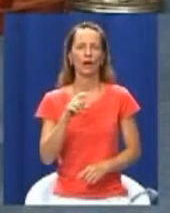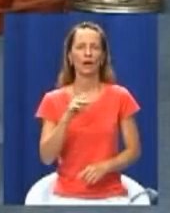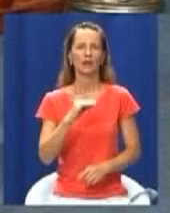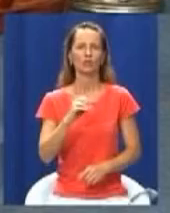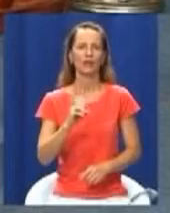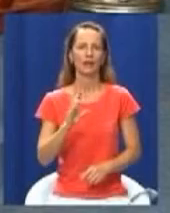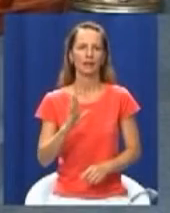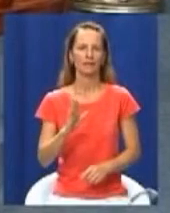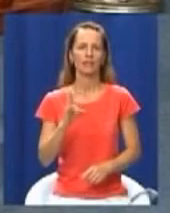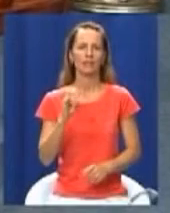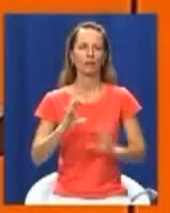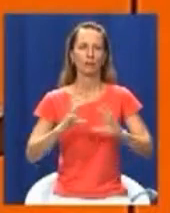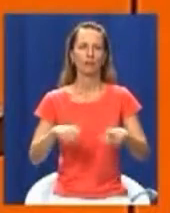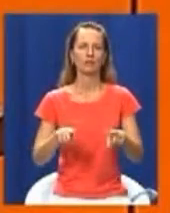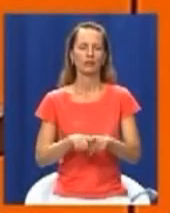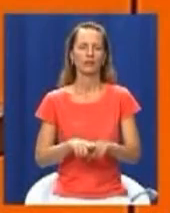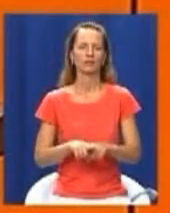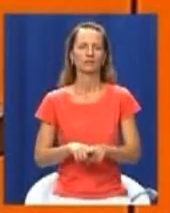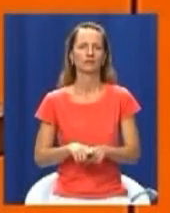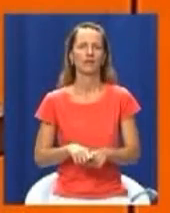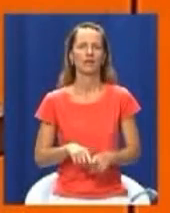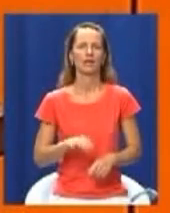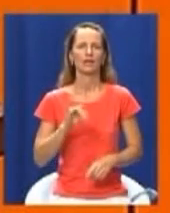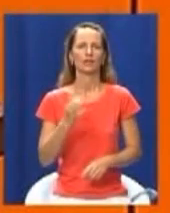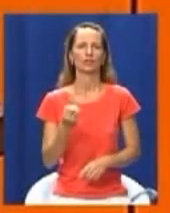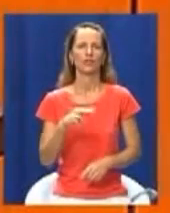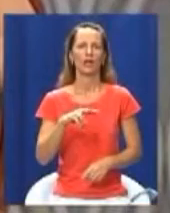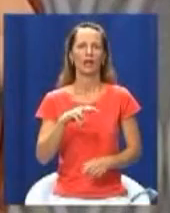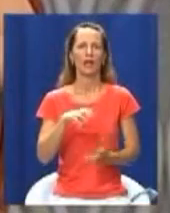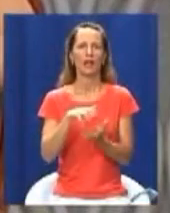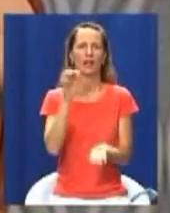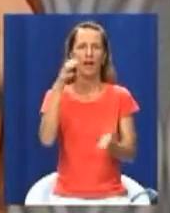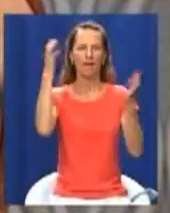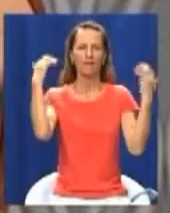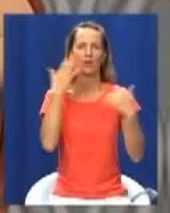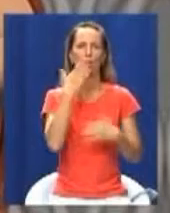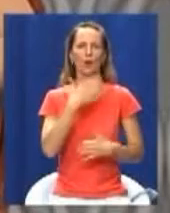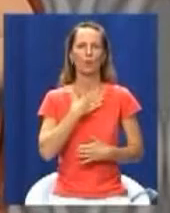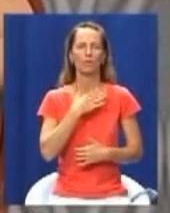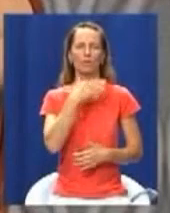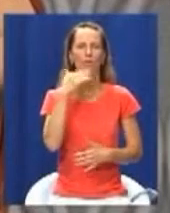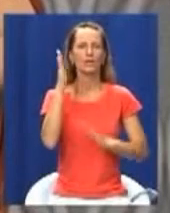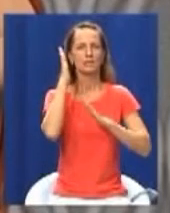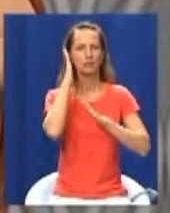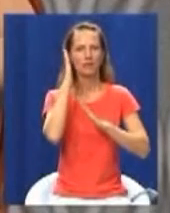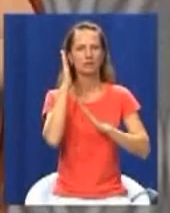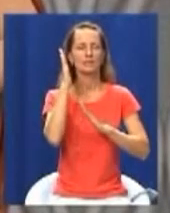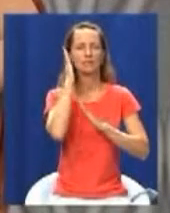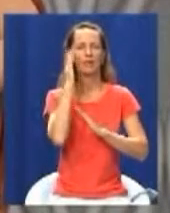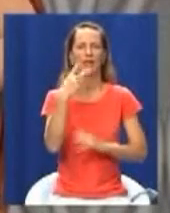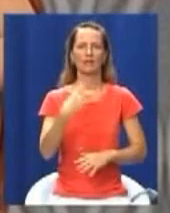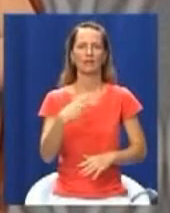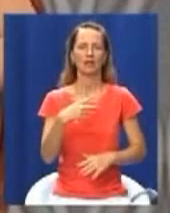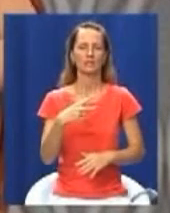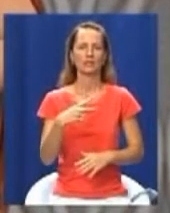які існують. Ось так. А ще леви полюбляють дуже багато спати. Вони сплять 20